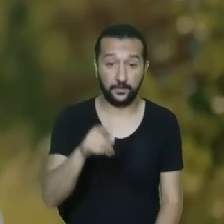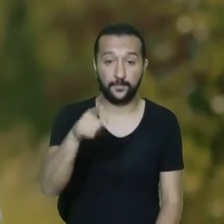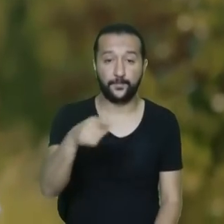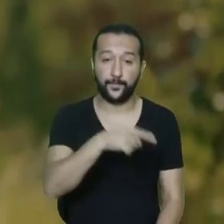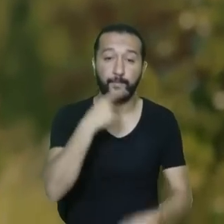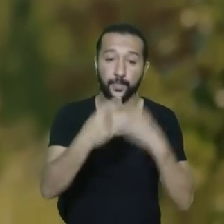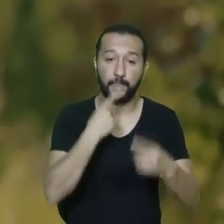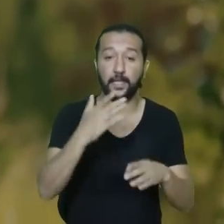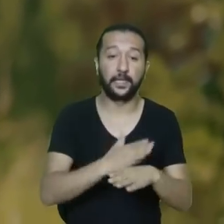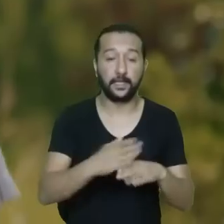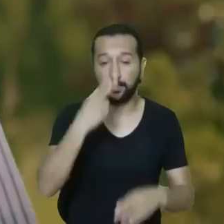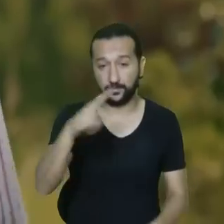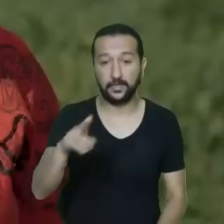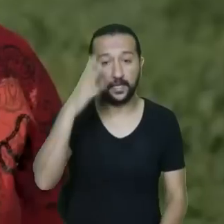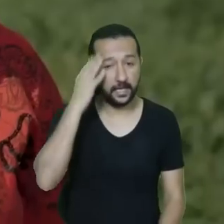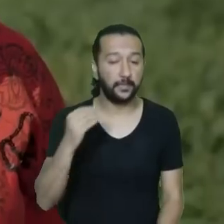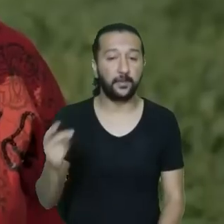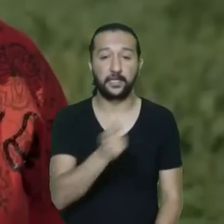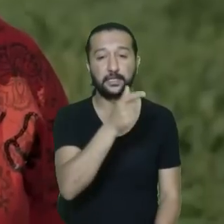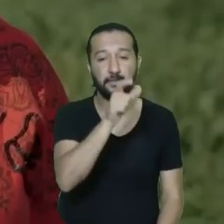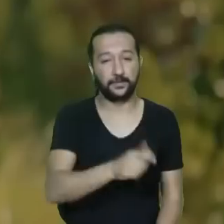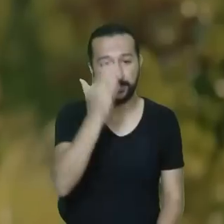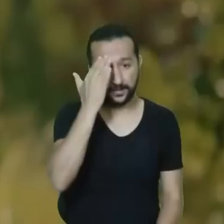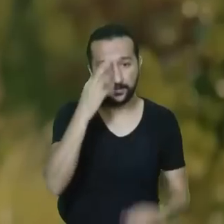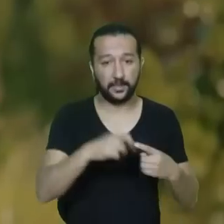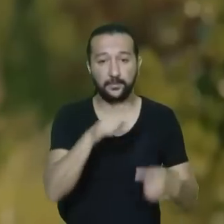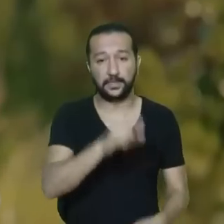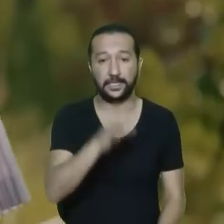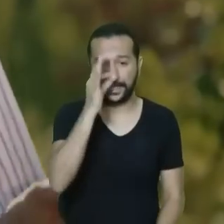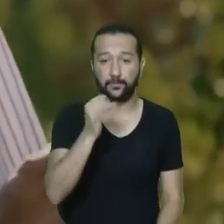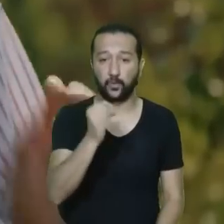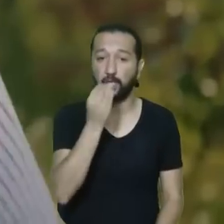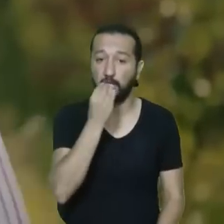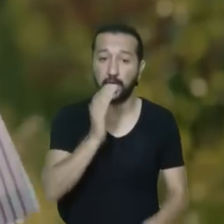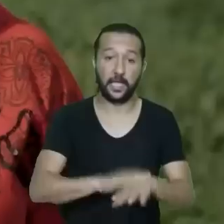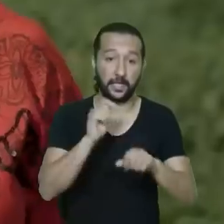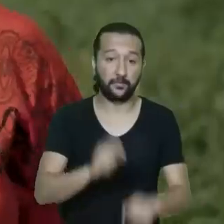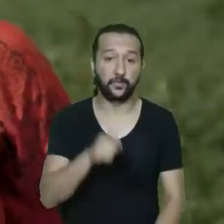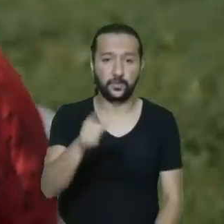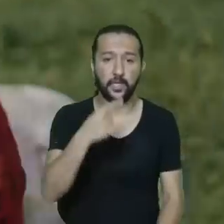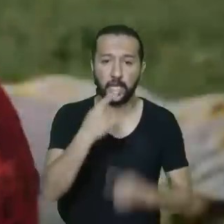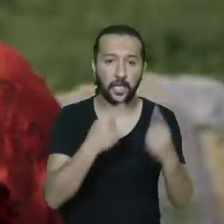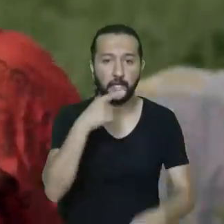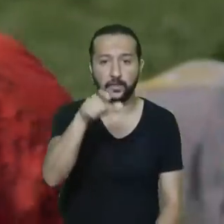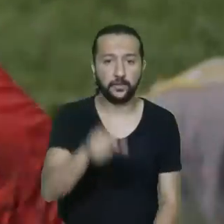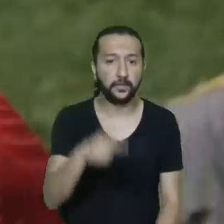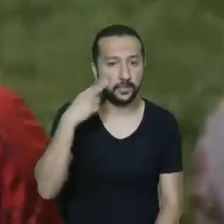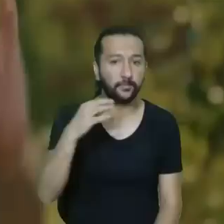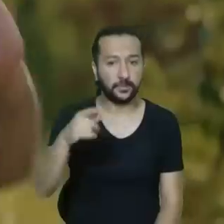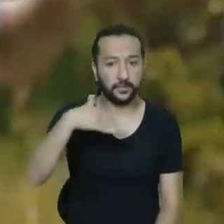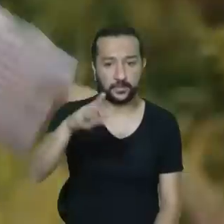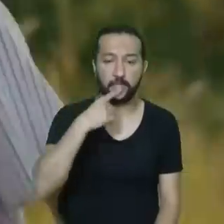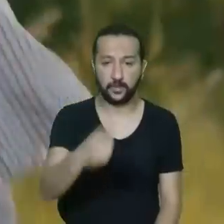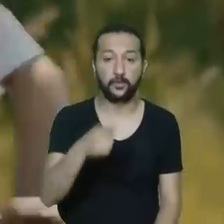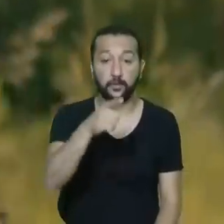Renzi'nin seni neden bırakıp kaçtığını çok iyi anlıyorum. Garibim Renzi. Kim bilir adama ne kadar kötü yemekler yapıyorsan. Ne diyorsun lan sen? Patavatsız. Yürü